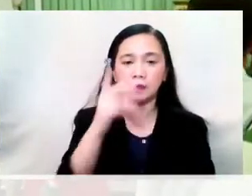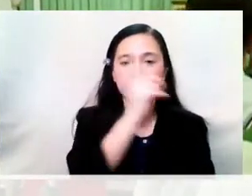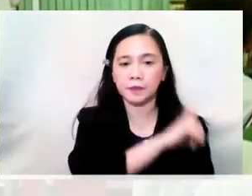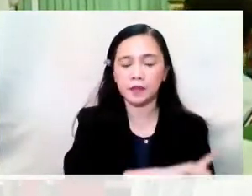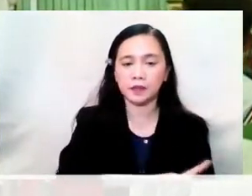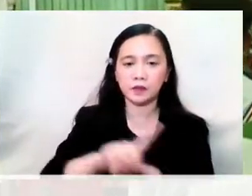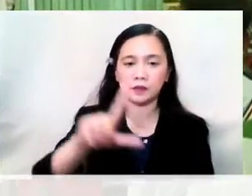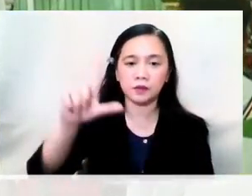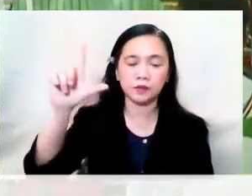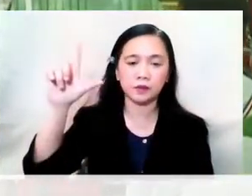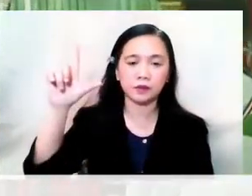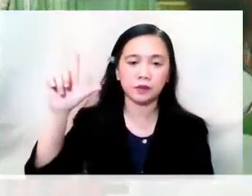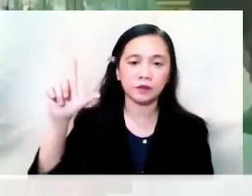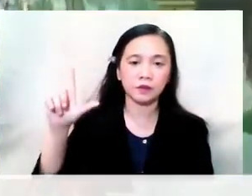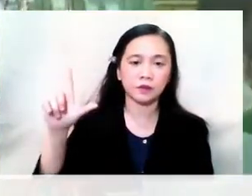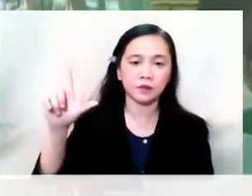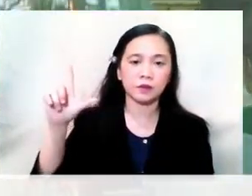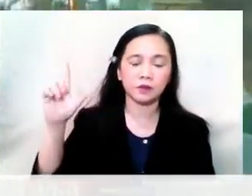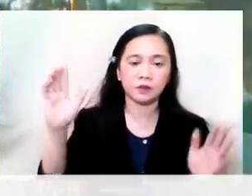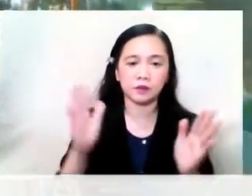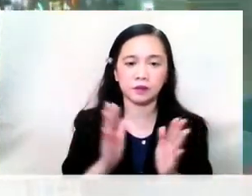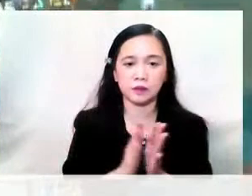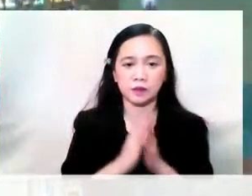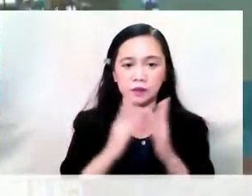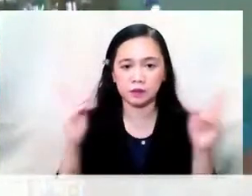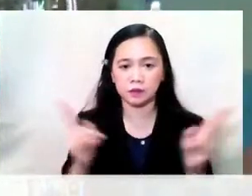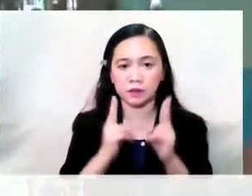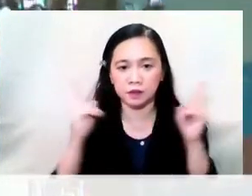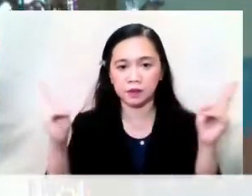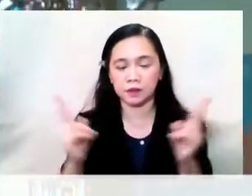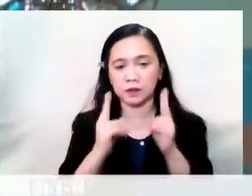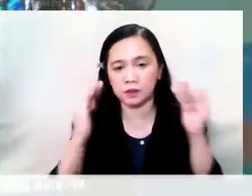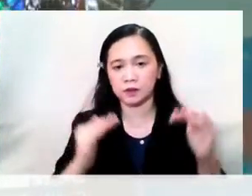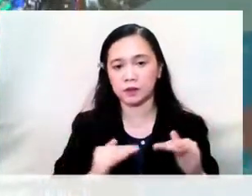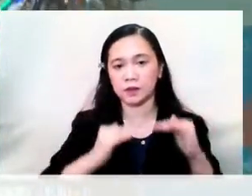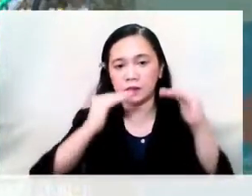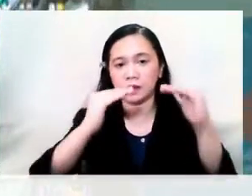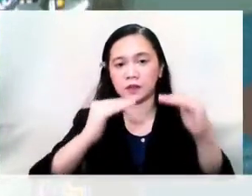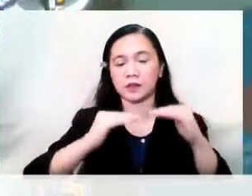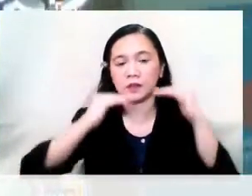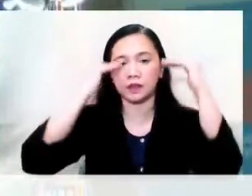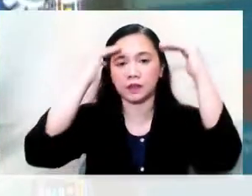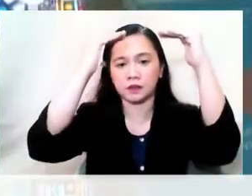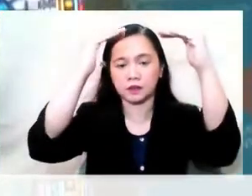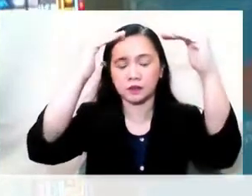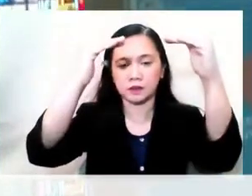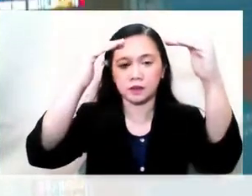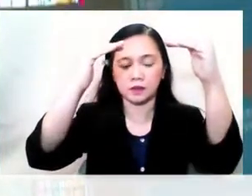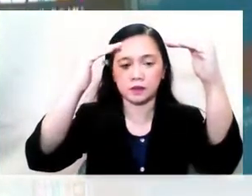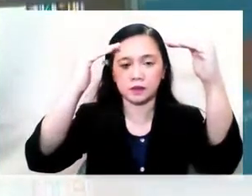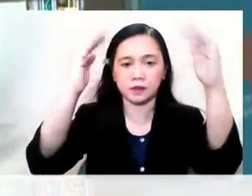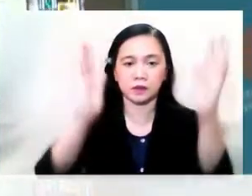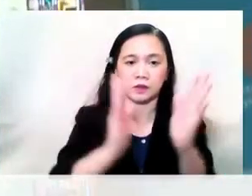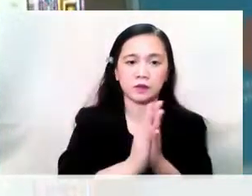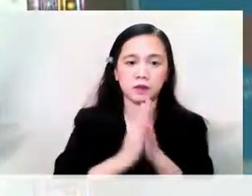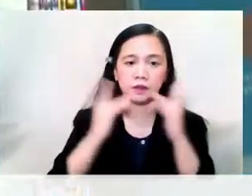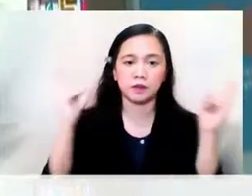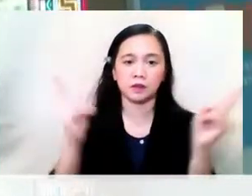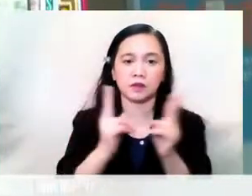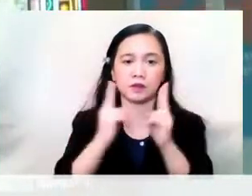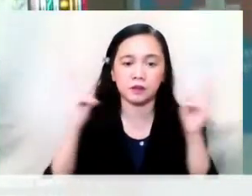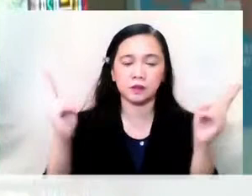ng Panginoon. Sana osanna sa kaitaasan,